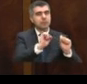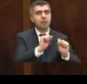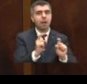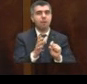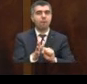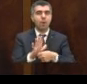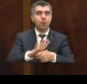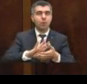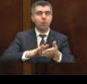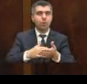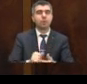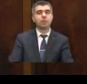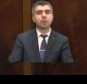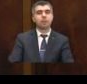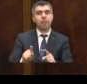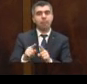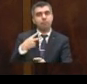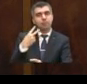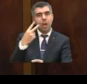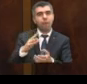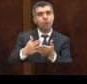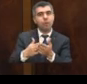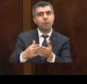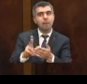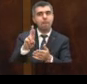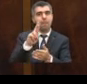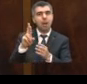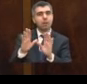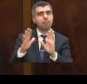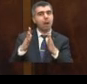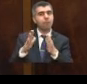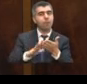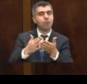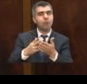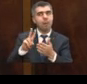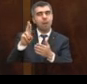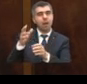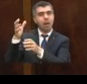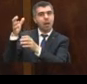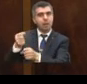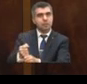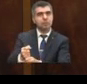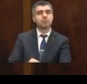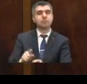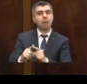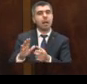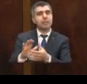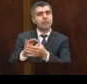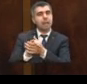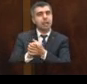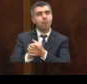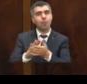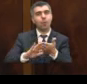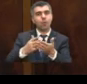وطأتها، وهو ما يعكس الرؤية المتبصرة والإنسانية لصاحب الجلالة بتجسيد التضامن الإفريقي الذي